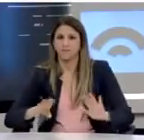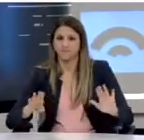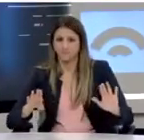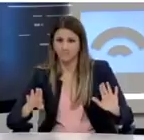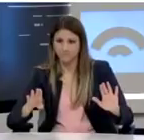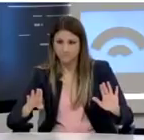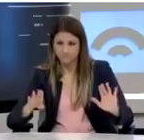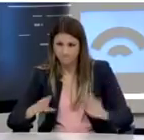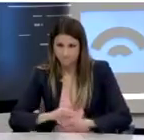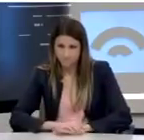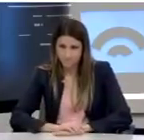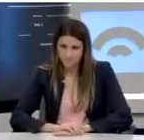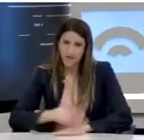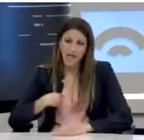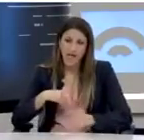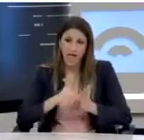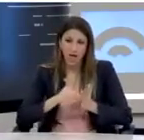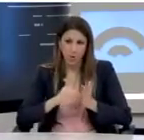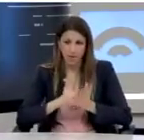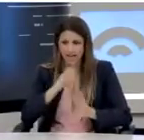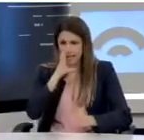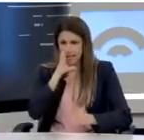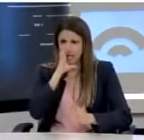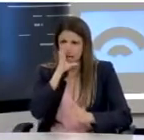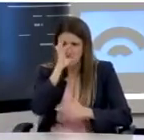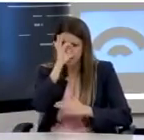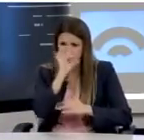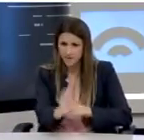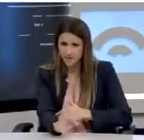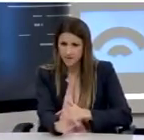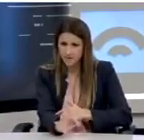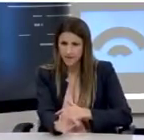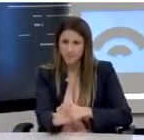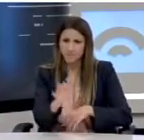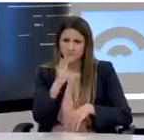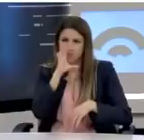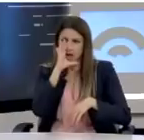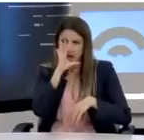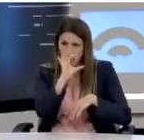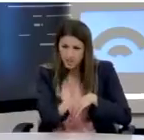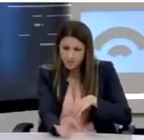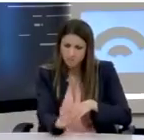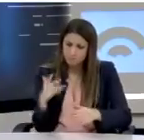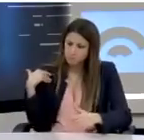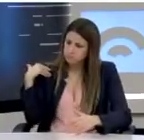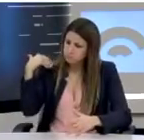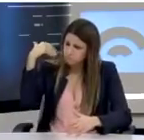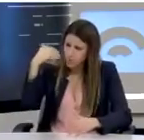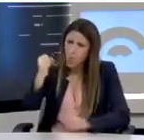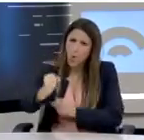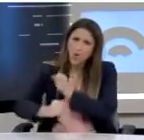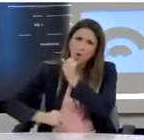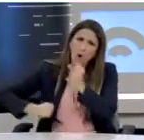Η αλήθεια όμως επίσης είναι ότι αυτή η θέση, ενώ για πολλά χρόνια έτρεφε